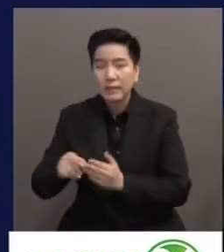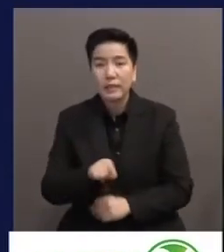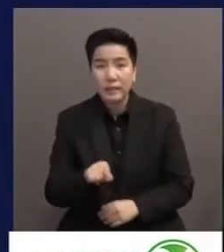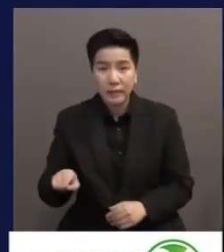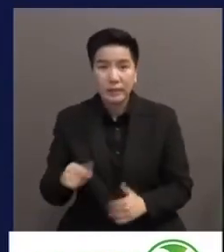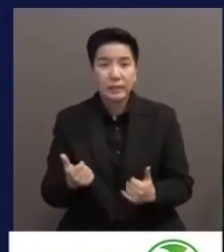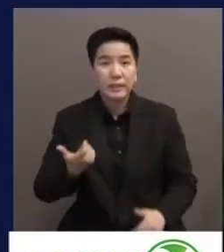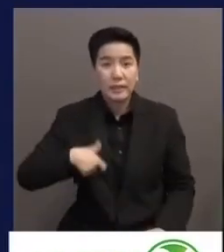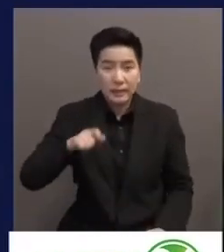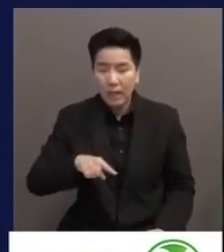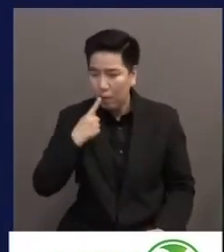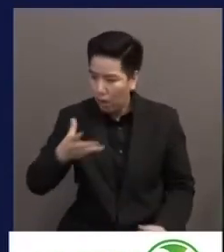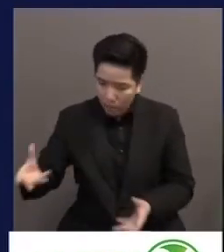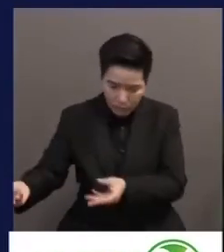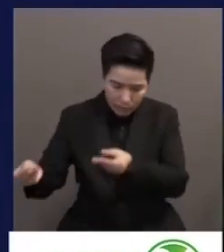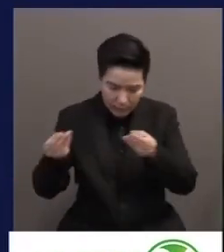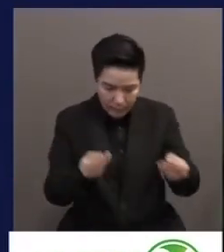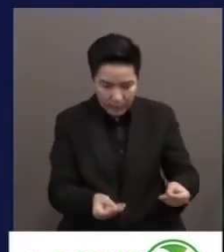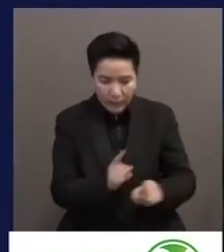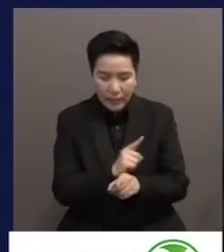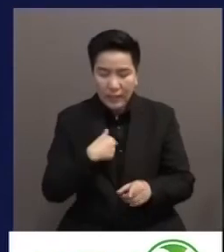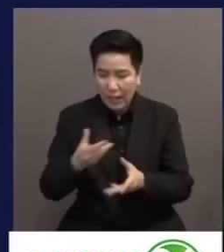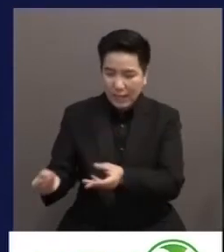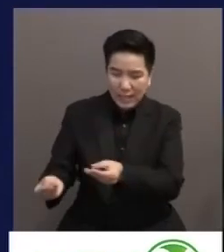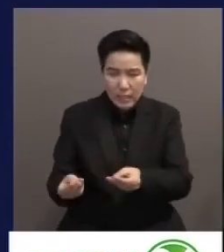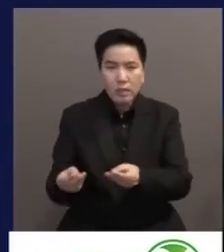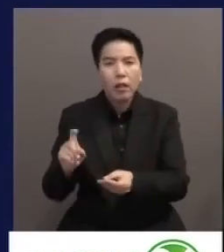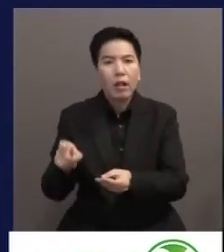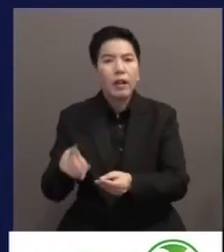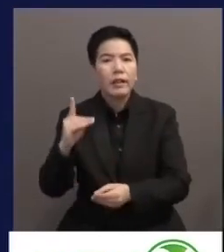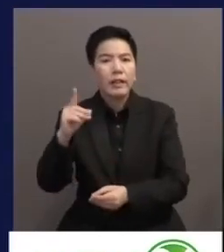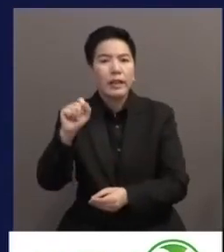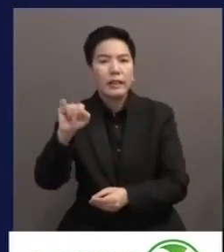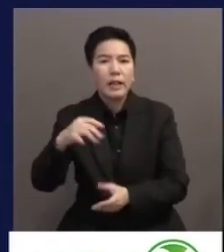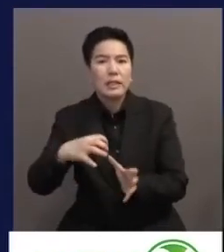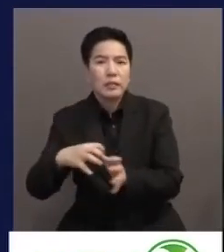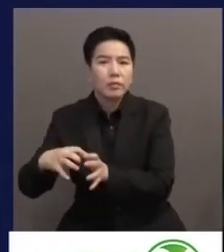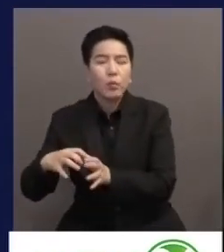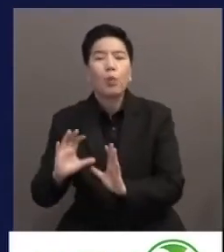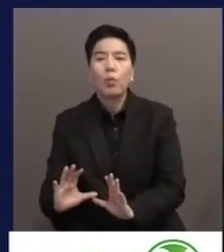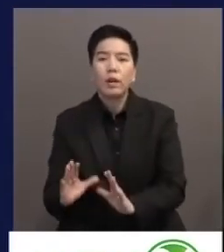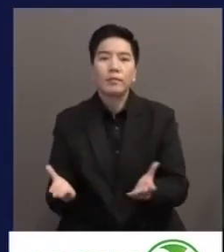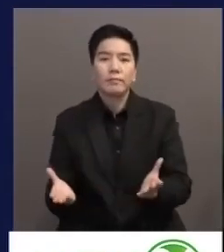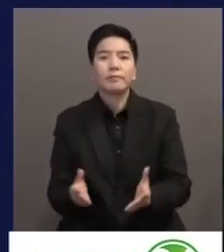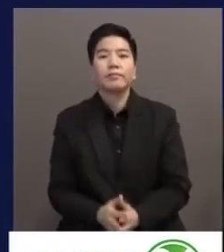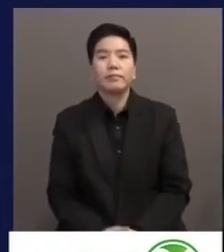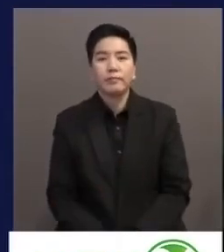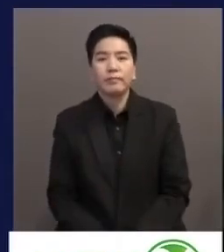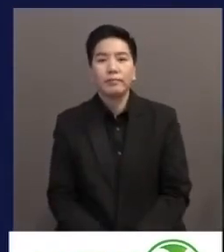วันนี้ศาลสั่งให้เอาคืนแต่เราเอาคืนไม่ได้เพราะ DSI ก็ยึดเอาไว้อีก